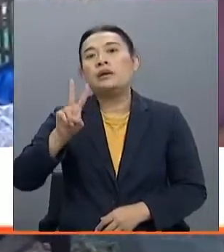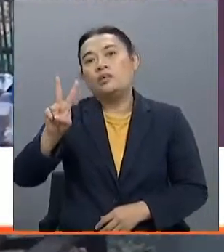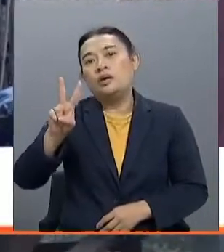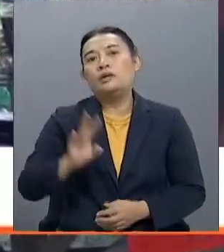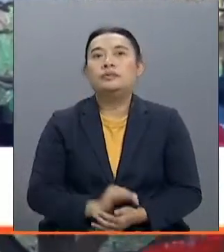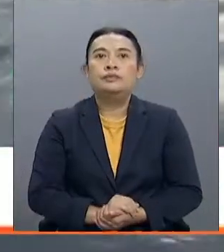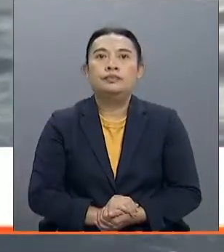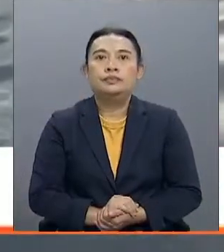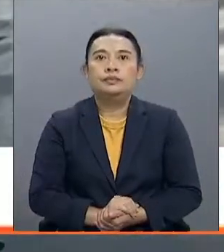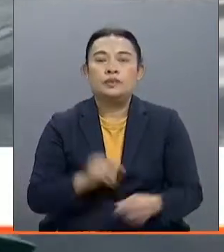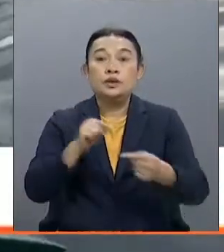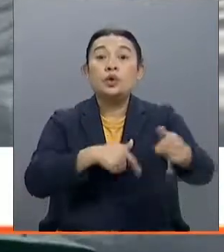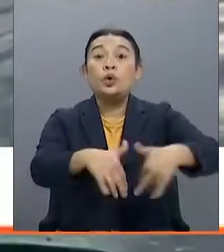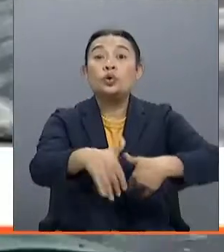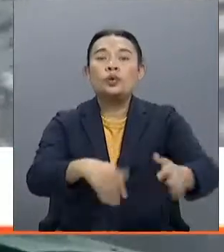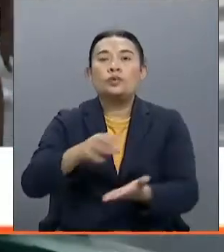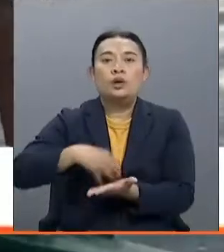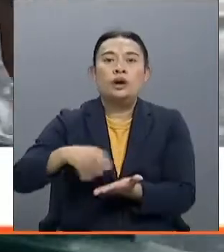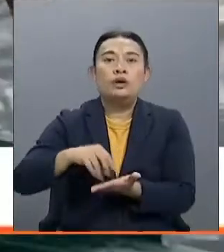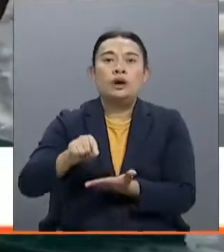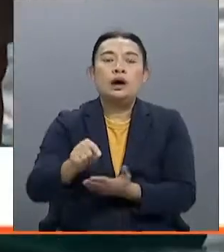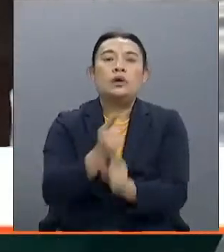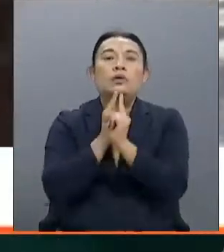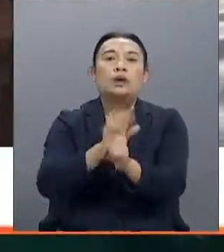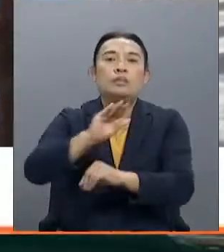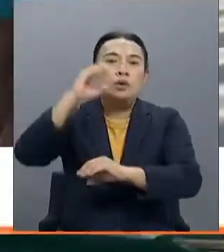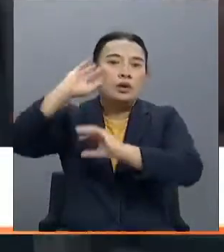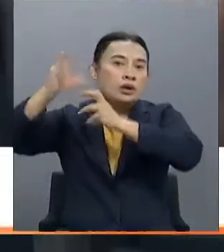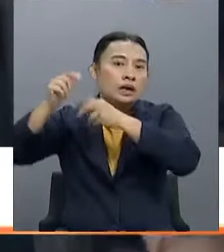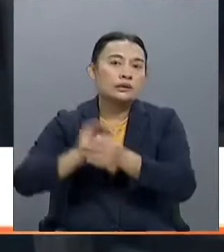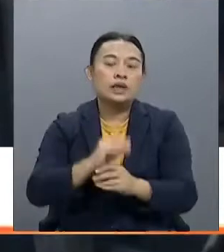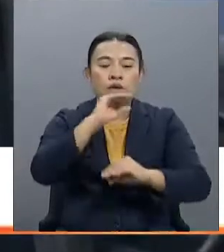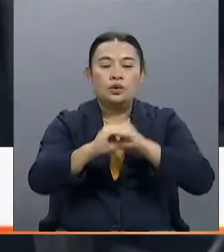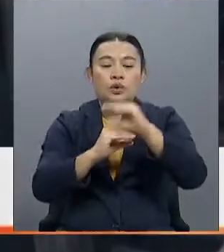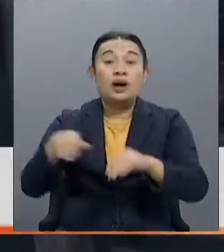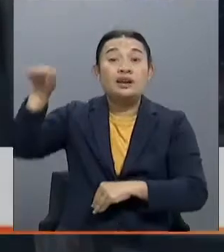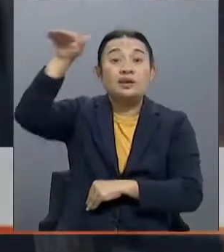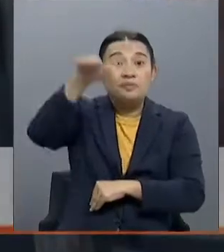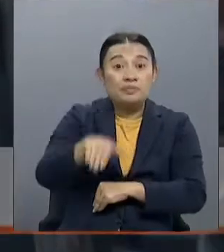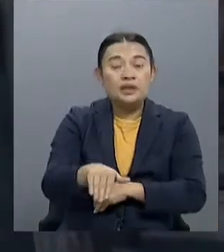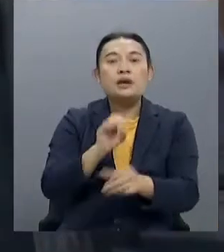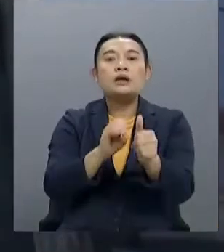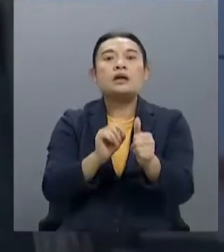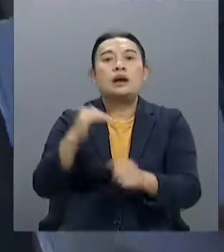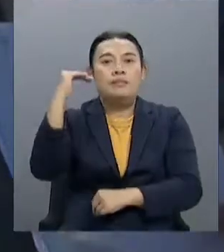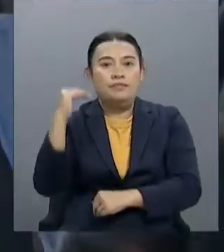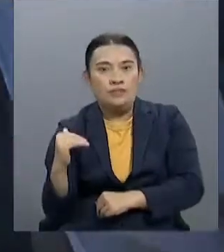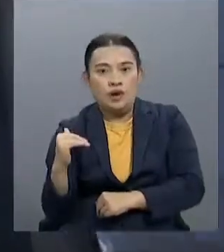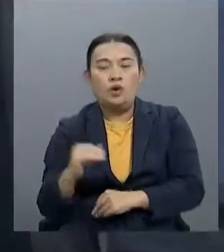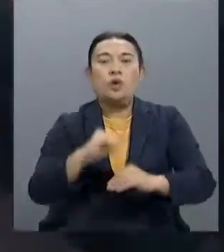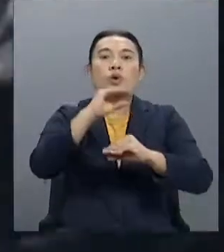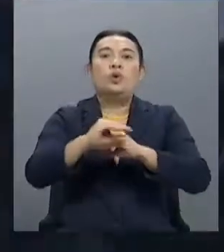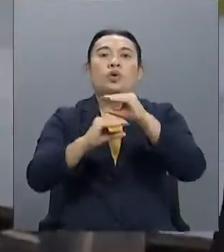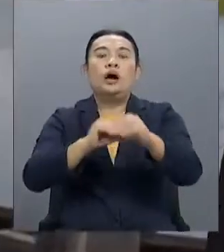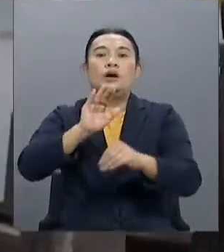เรื่องราวในชุมชนถูกเล่าผ่านหนังสั้นกับโครงการพี่สอนน้องสร้างสรรค์หนังสั้นเท่าทันสื่อเกิดขึ้นโดยภาควิชานิเทศศ